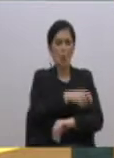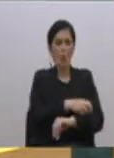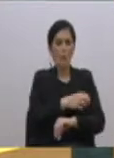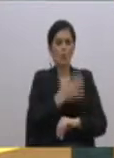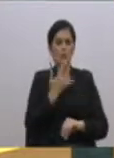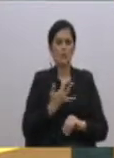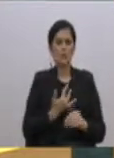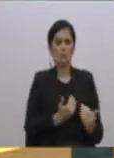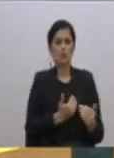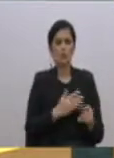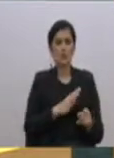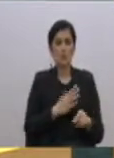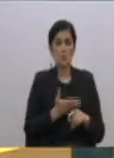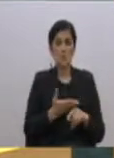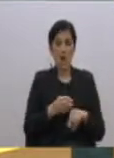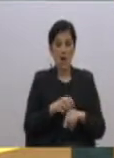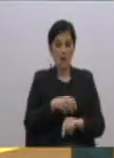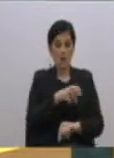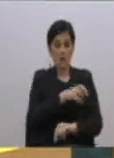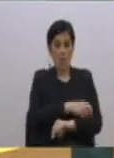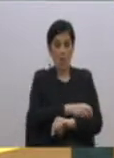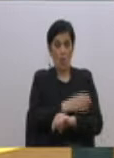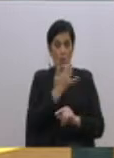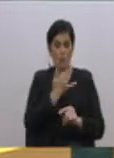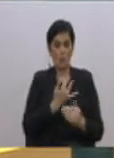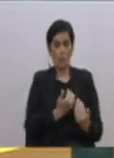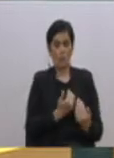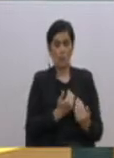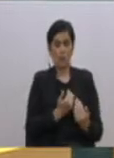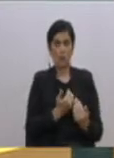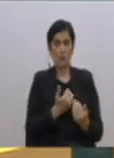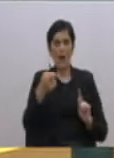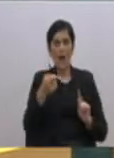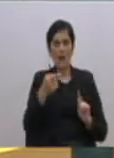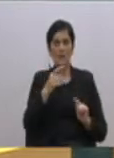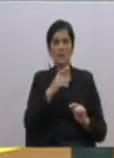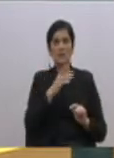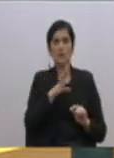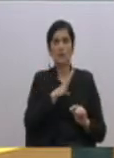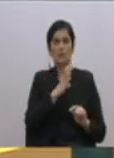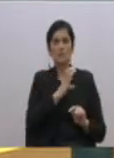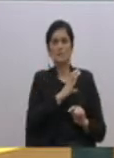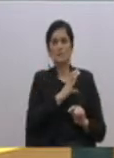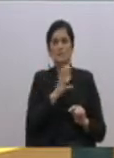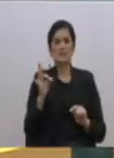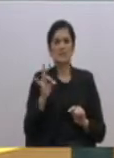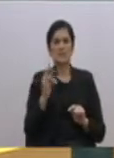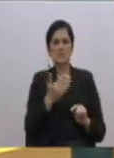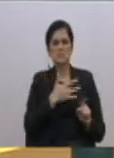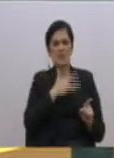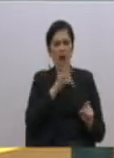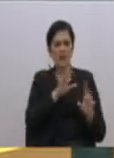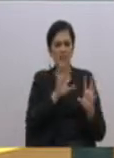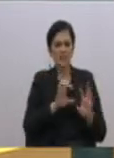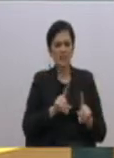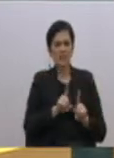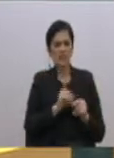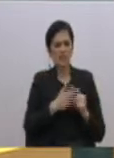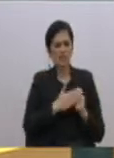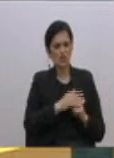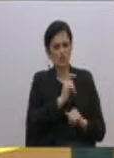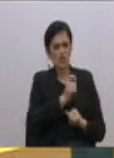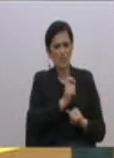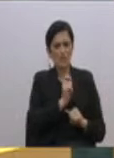samarto. Comunistului periodis mere, magar tu da acuir debit, tot mos da atien, slăbis mere. Anonebim catric, anonebim, oi, halc, sagat, ase, jidne, ni se